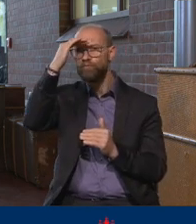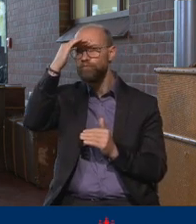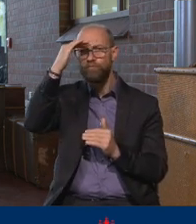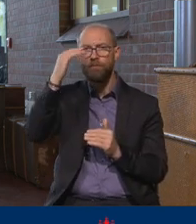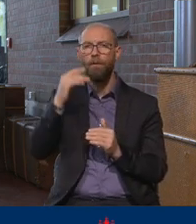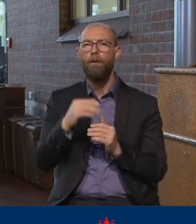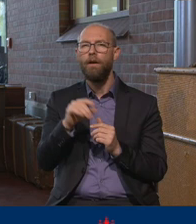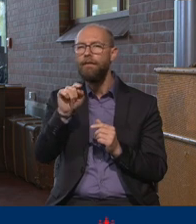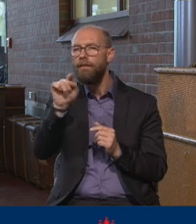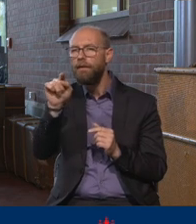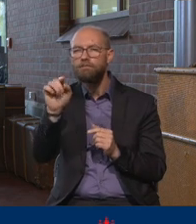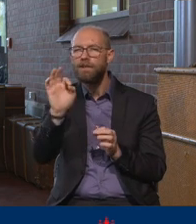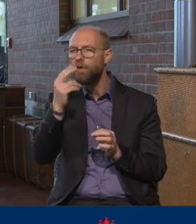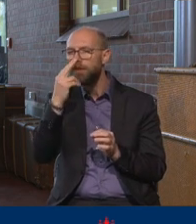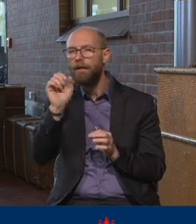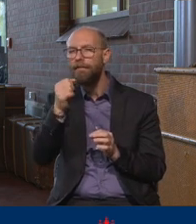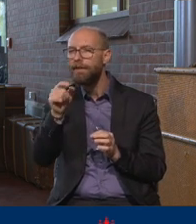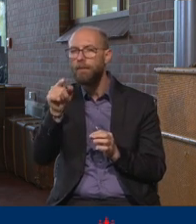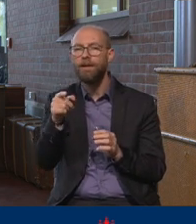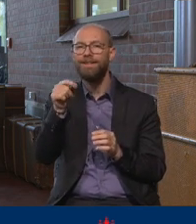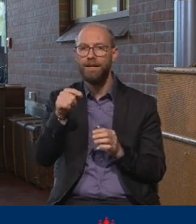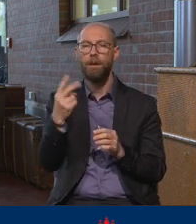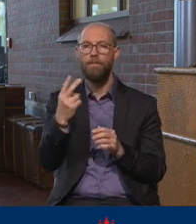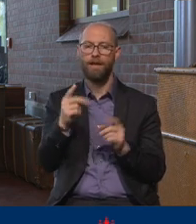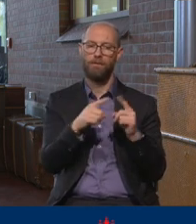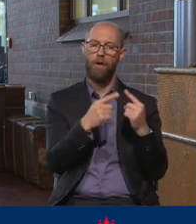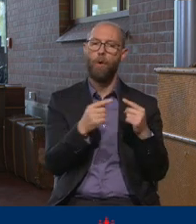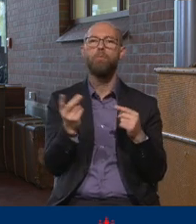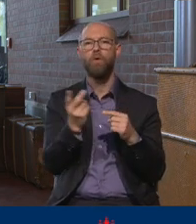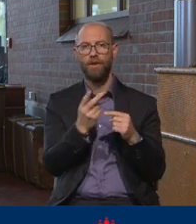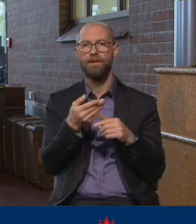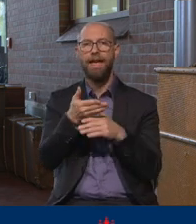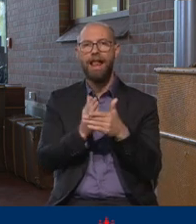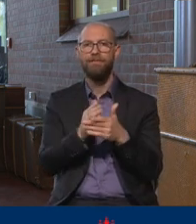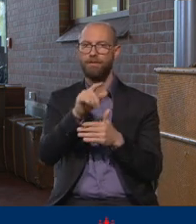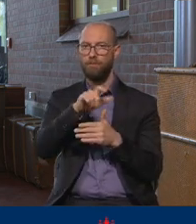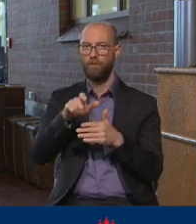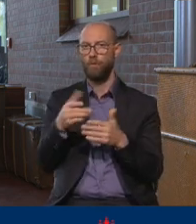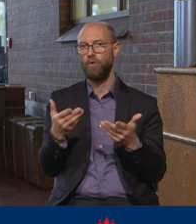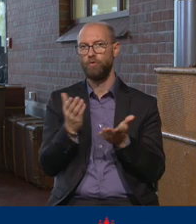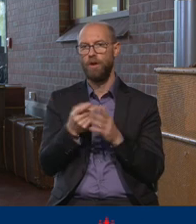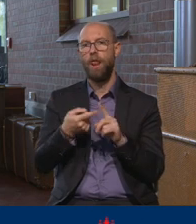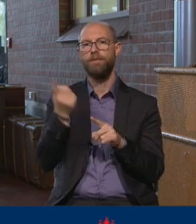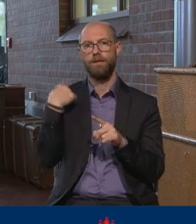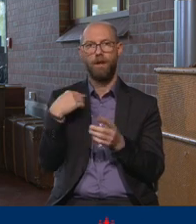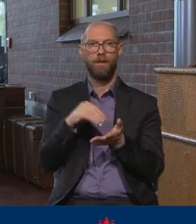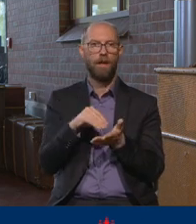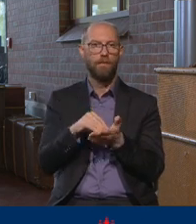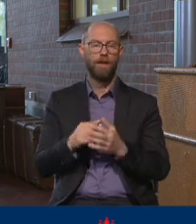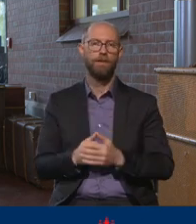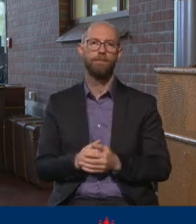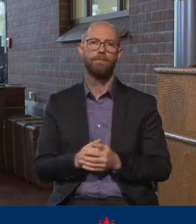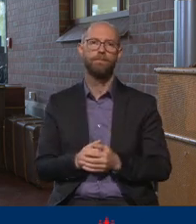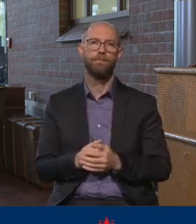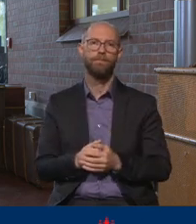dahinten sie leider nicht rein aber hier zumindest in den beiden sälen ungefähr die hälfte der person das heißt wir müssen nicht immer ganz weit